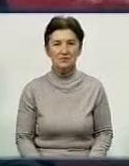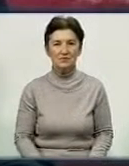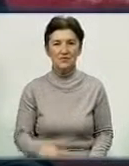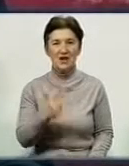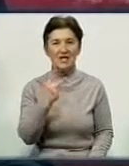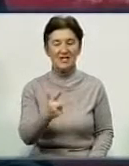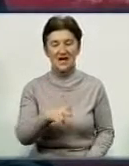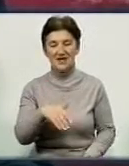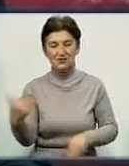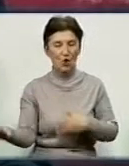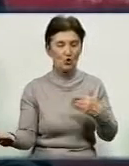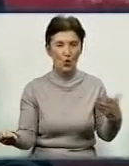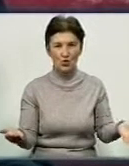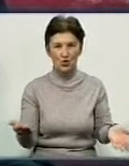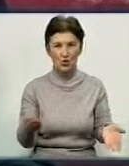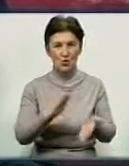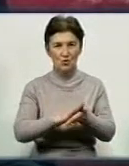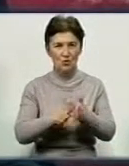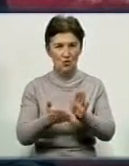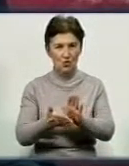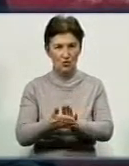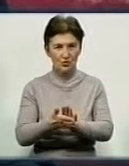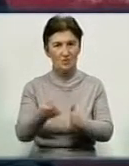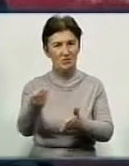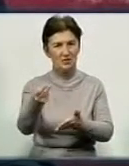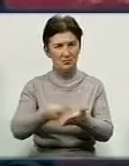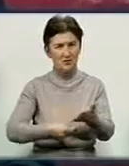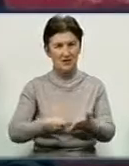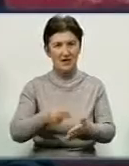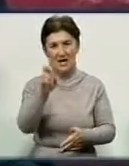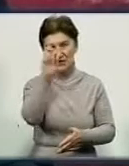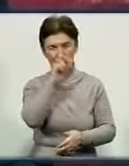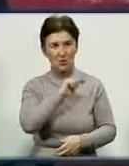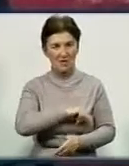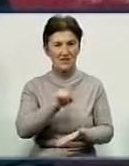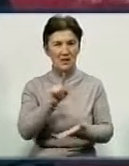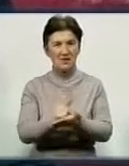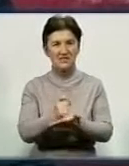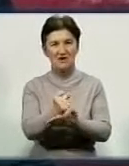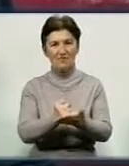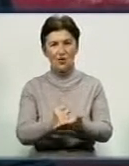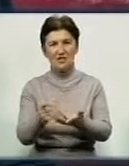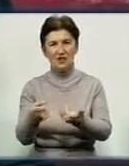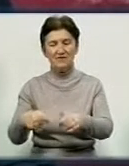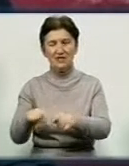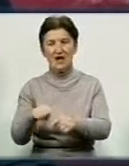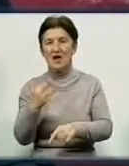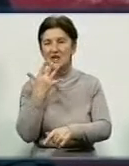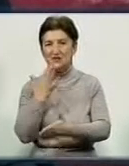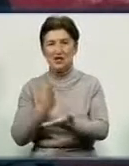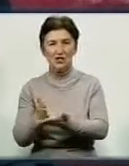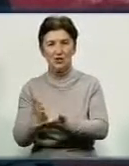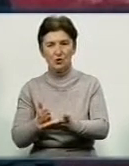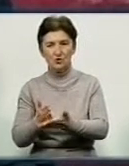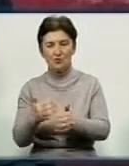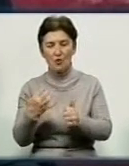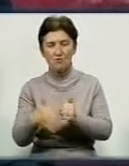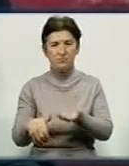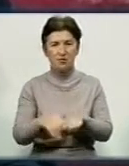Тристоронню угоду про співпрацю підписали обласні управління Держпраці, Пенсійного фонду та відділення Національної служби посередництва